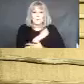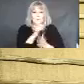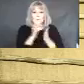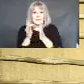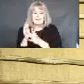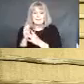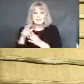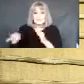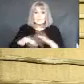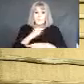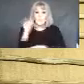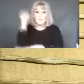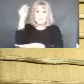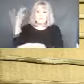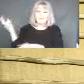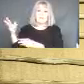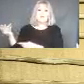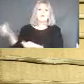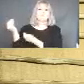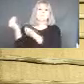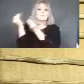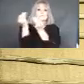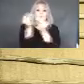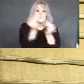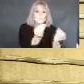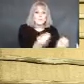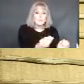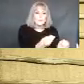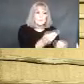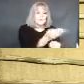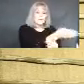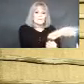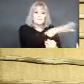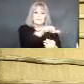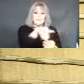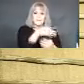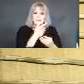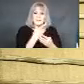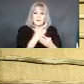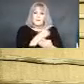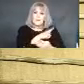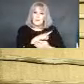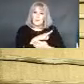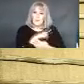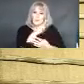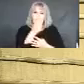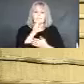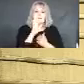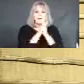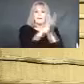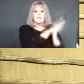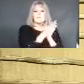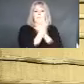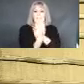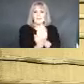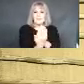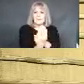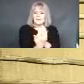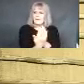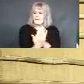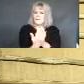geseën deur om eerst naar julle toe te stuur. En hy seën julle deur julle te bekeer van julle